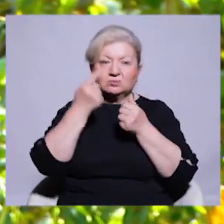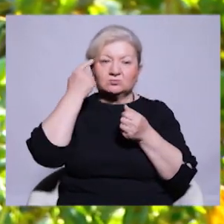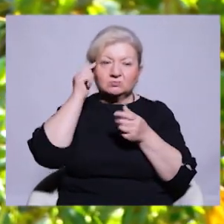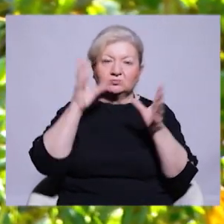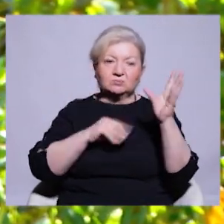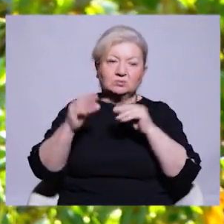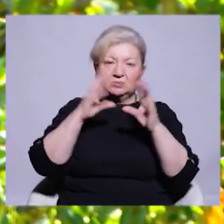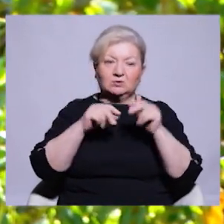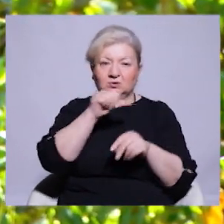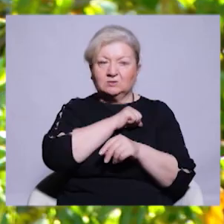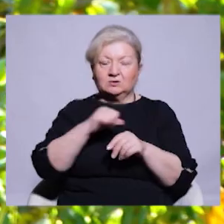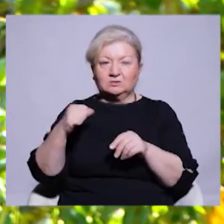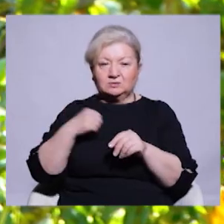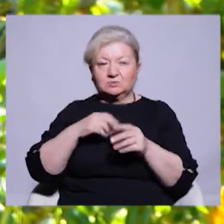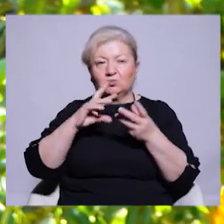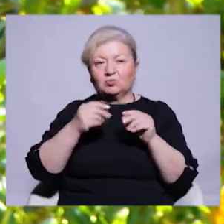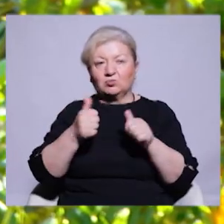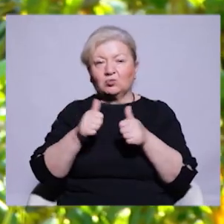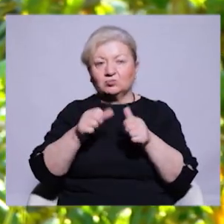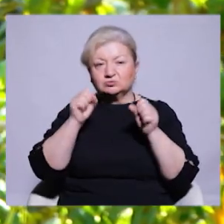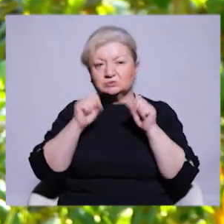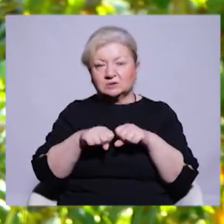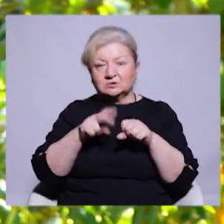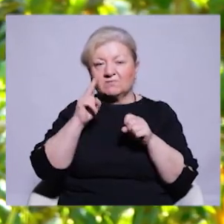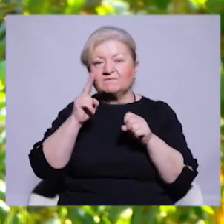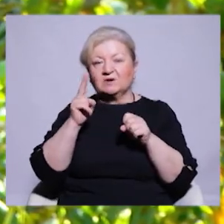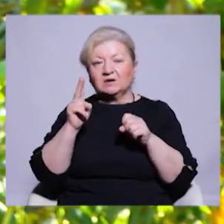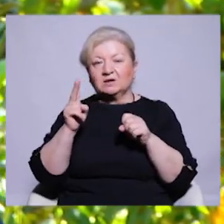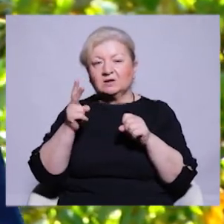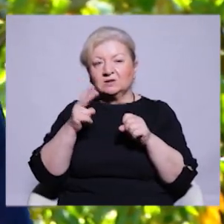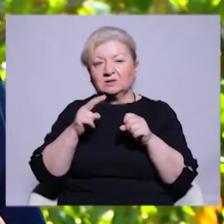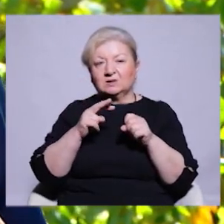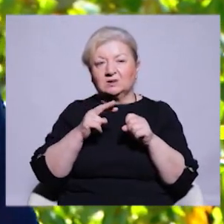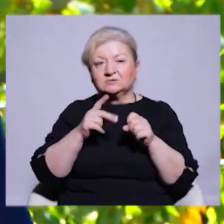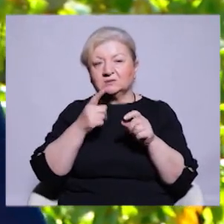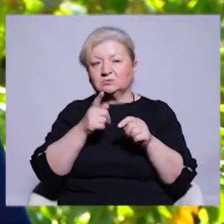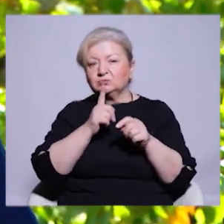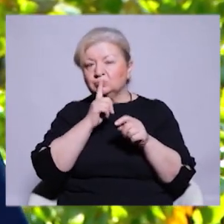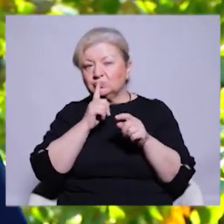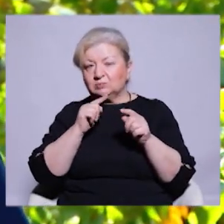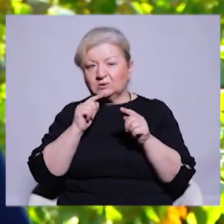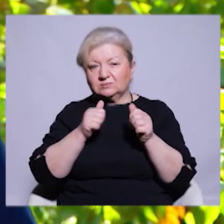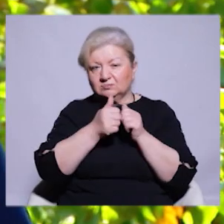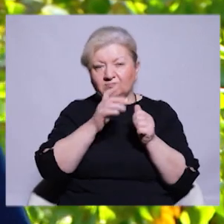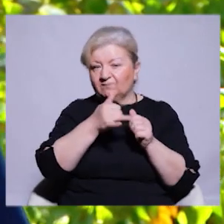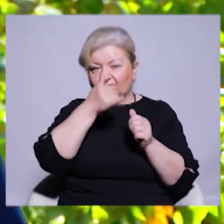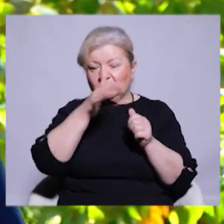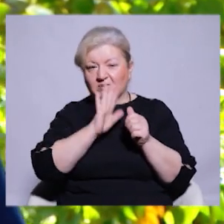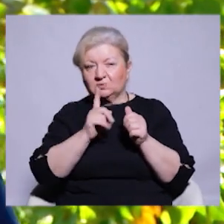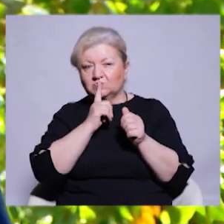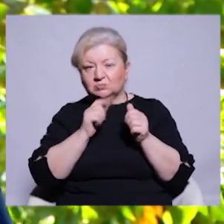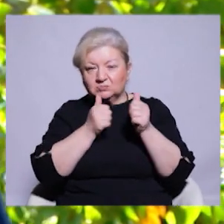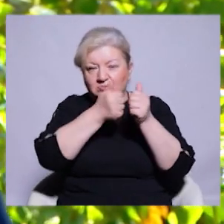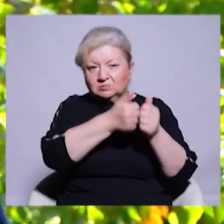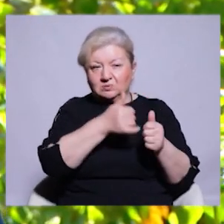თვითონ, გამოთვალეთ ახლა ეს, როგორ შეიძლება რომ ვიღაცას ასე ვთქვათ მიპარვით ვერავინ ვერ ეს